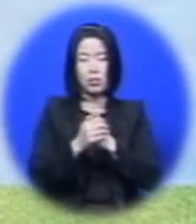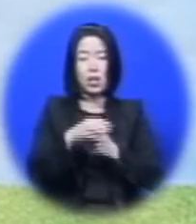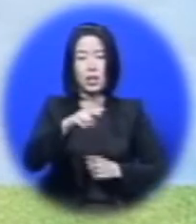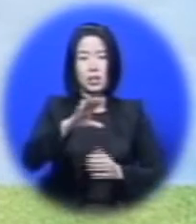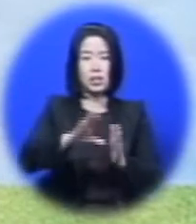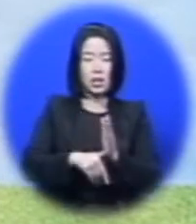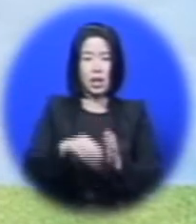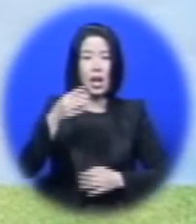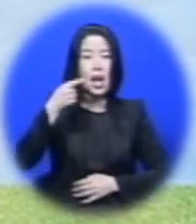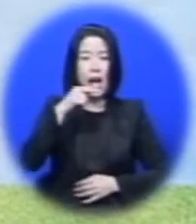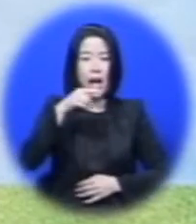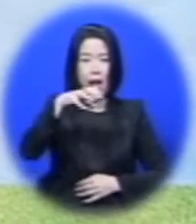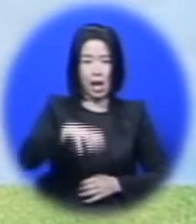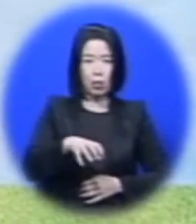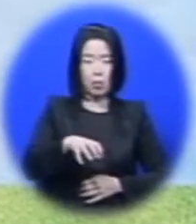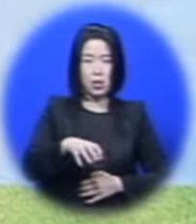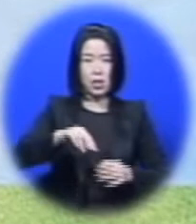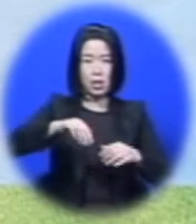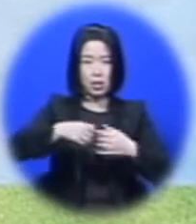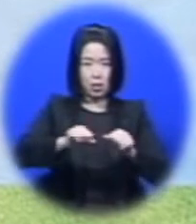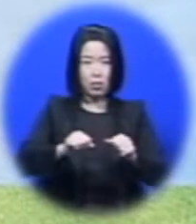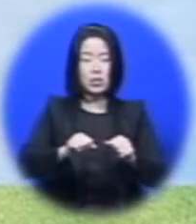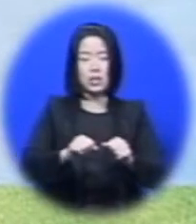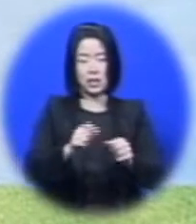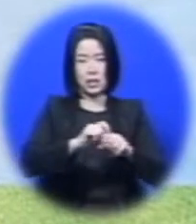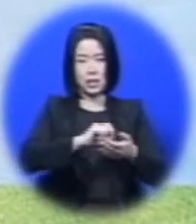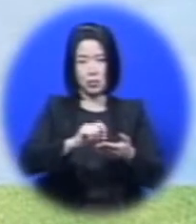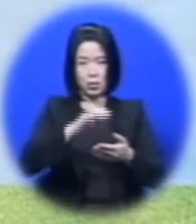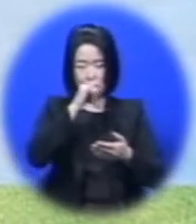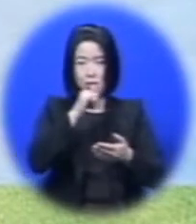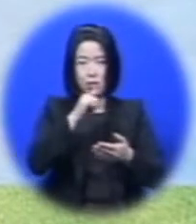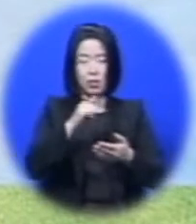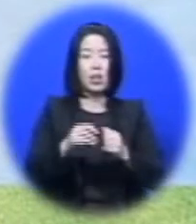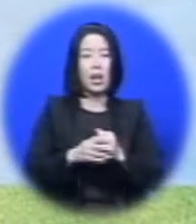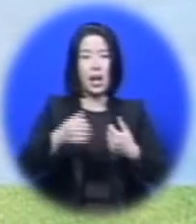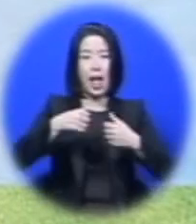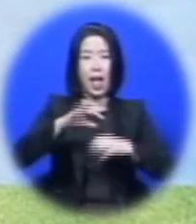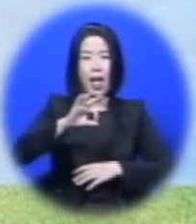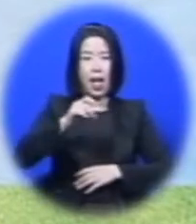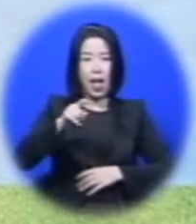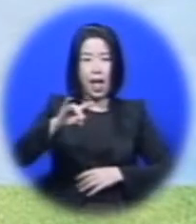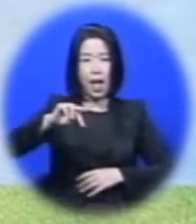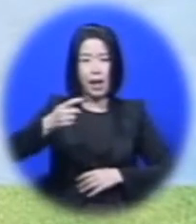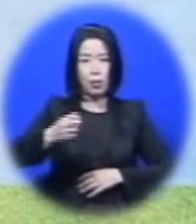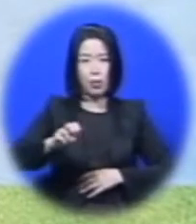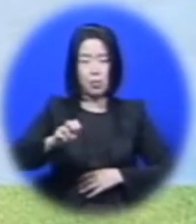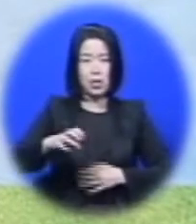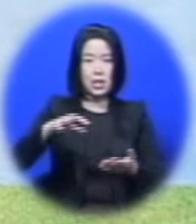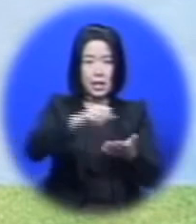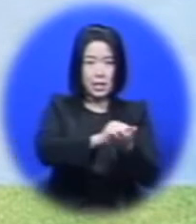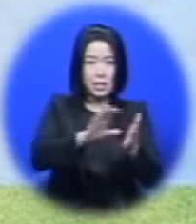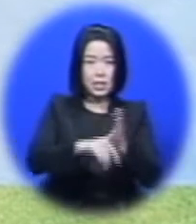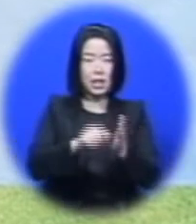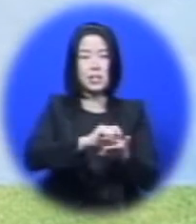그때 에돔이 꺾어진 기사이죠. 에돔이 꺾어졌을 때 쓴 시라는 겁니다. 그런데 이